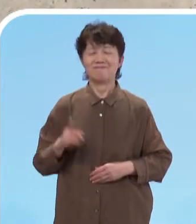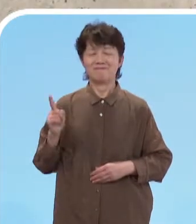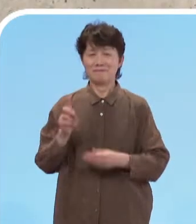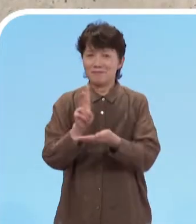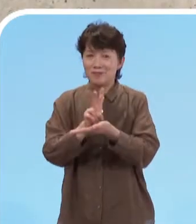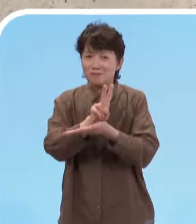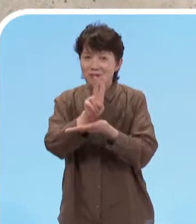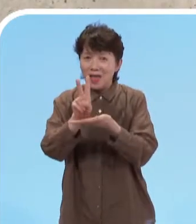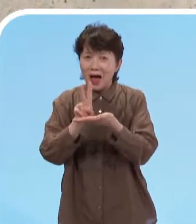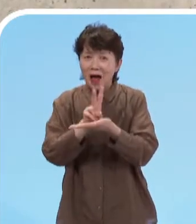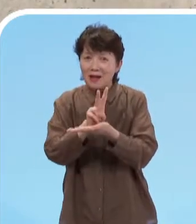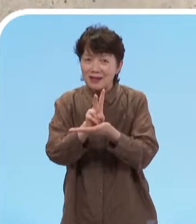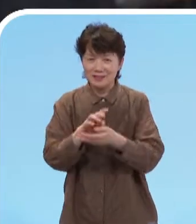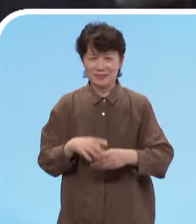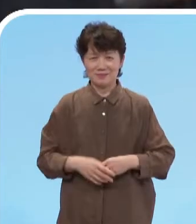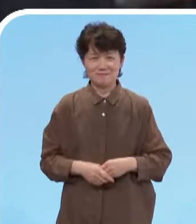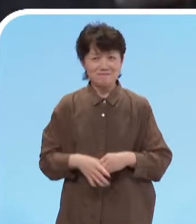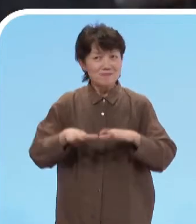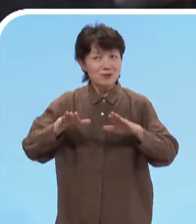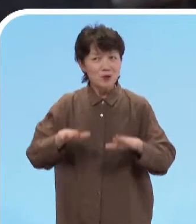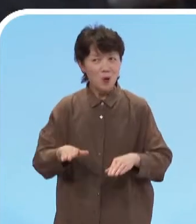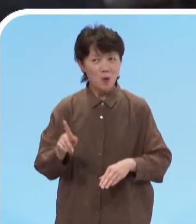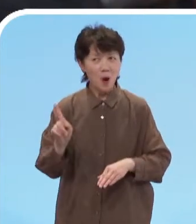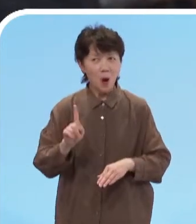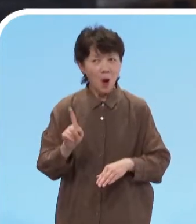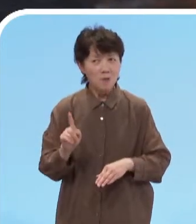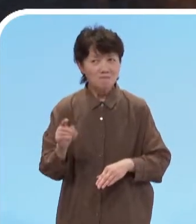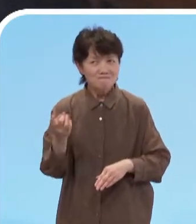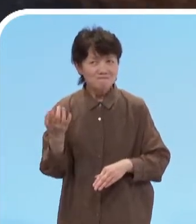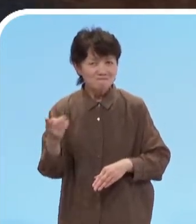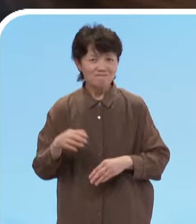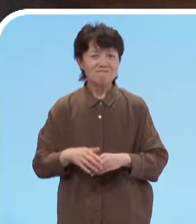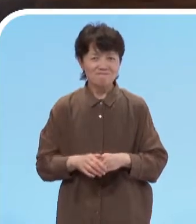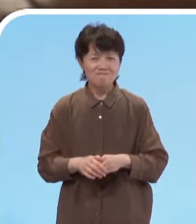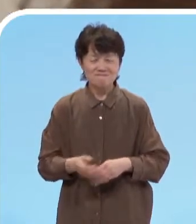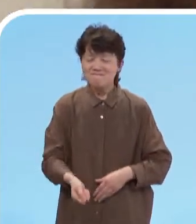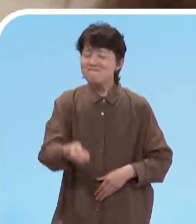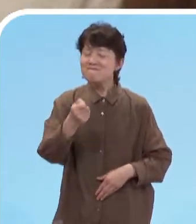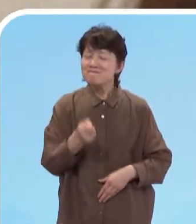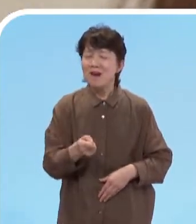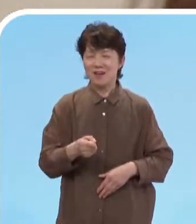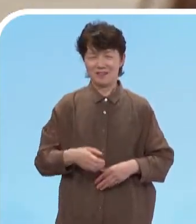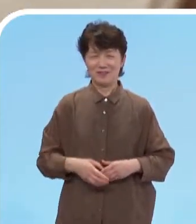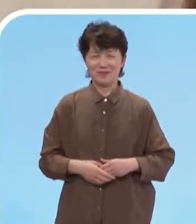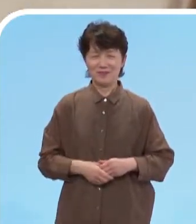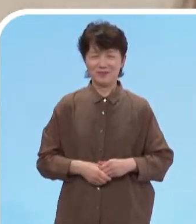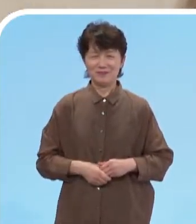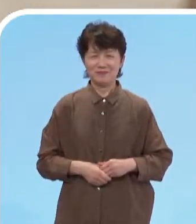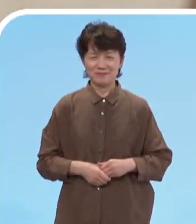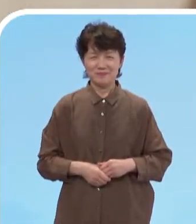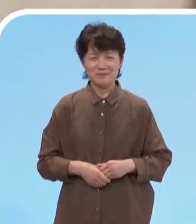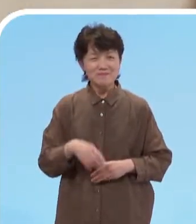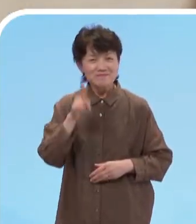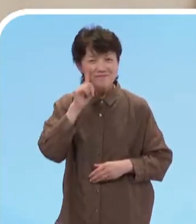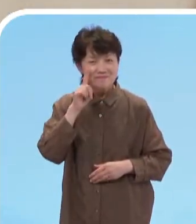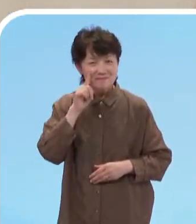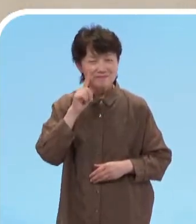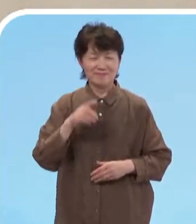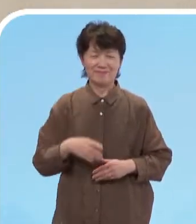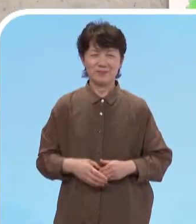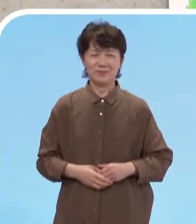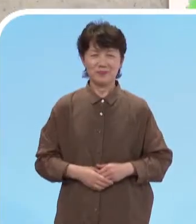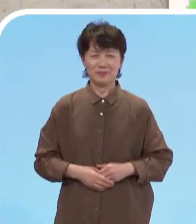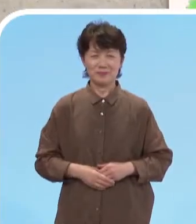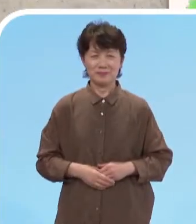です、運勢です。今日の運勢を占えるけん玉にしました。やってみます